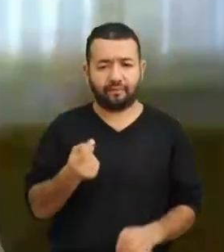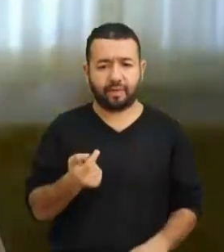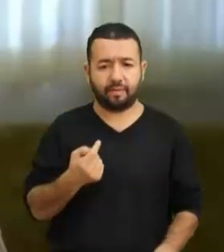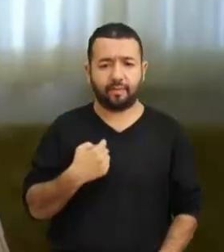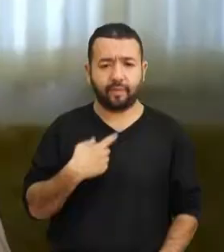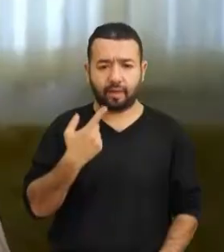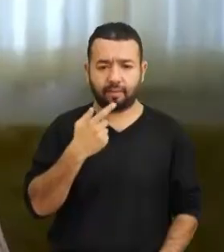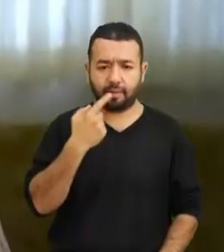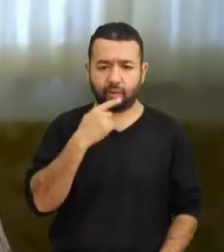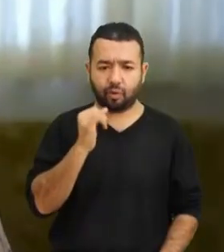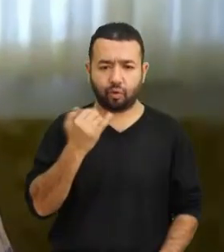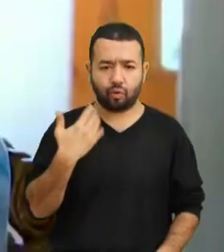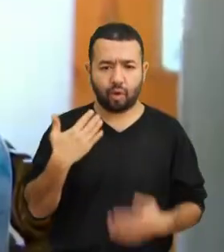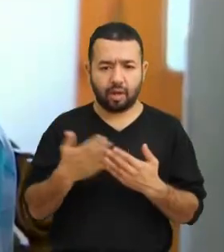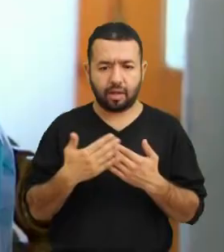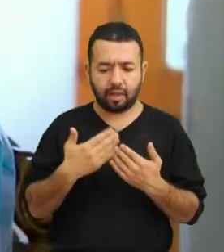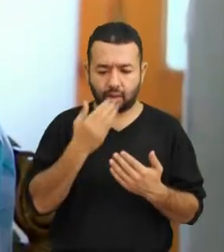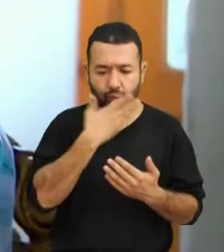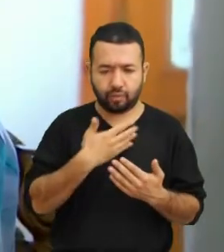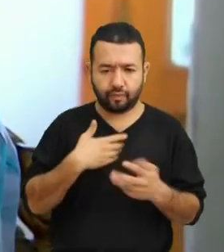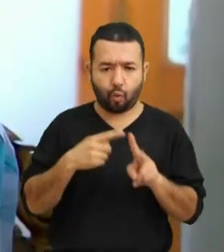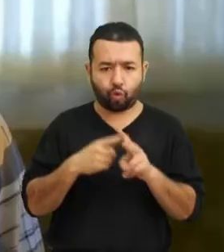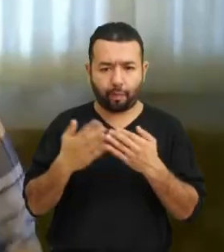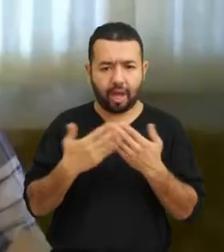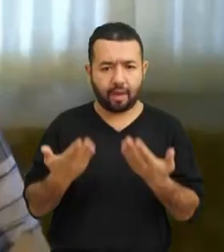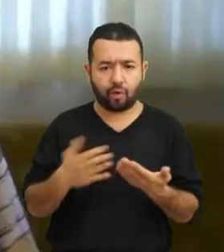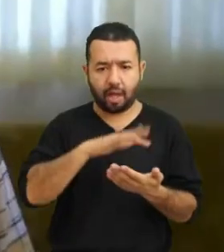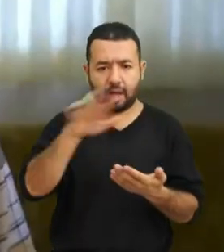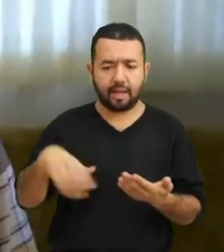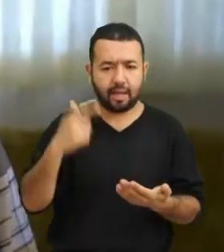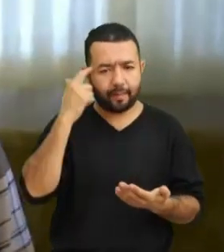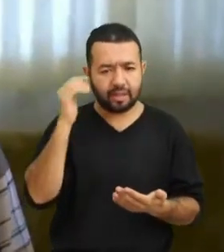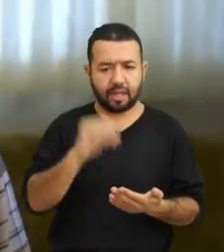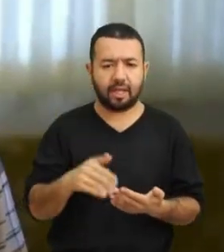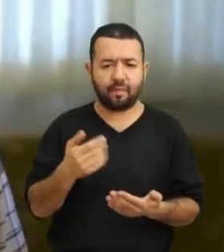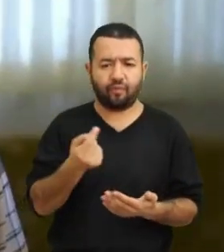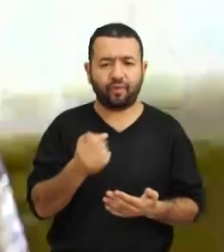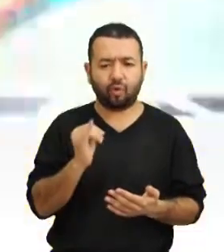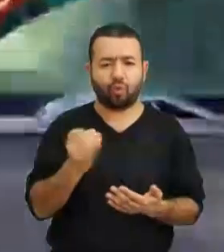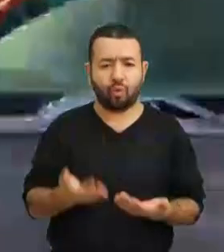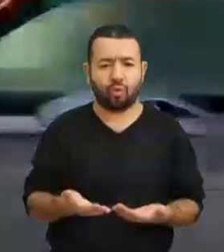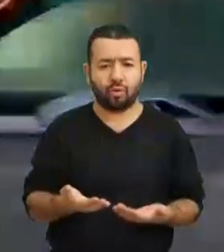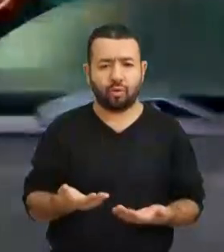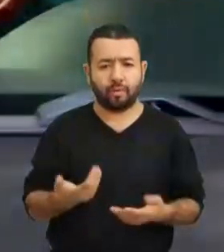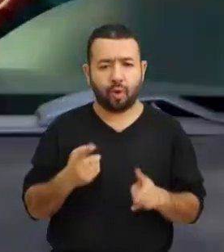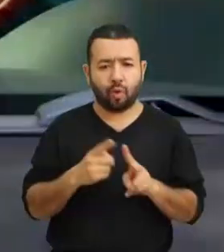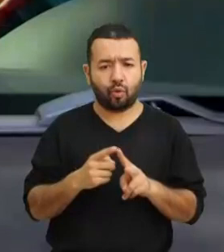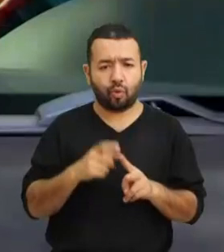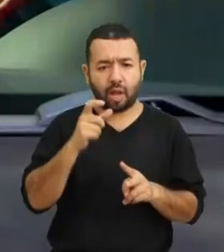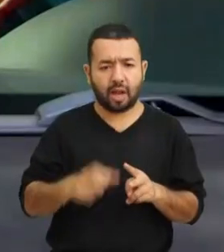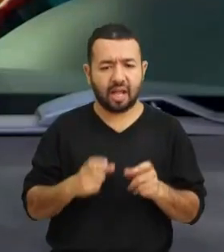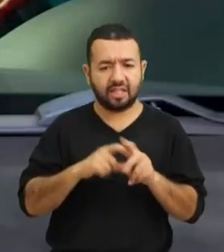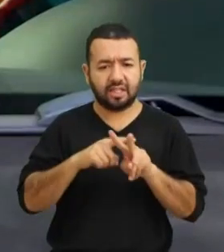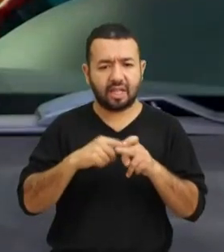ağzını topla Ramazan Ramazan ya, ne kutup ayısı ya. Tövbe bismillah ya, Allah Allah. Herkesin başına gelebilecek ufak aksilikler bunlar. Benim bu Nurhan